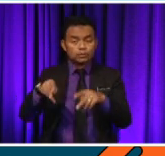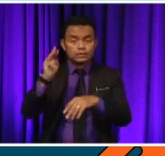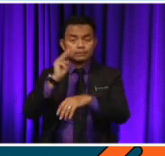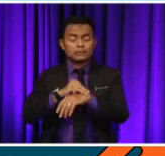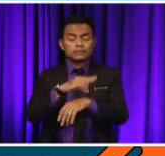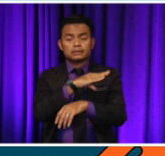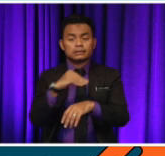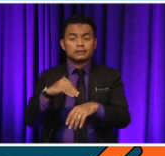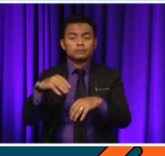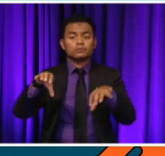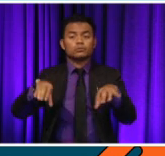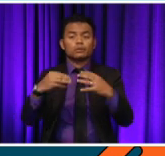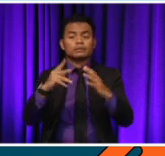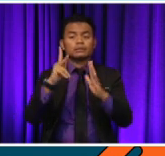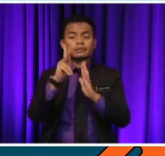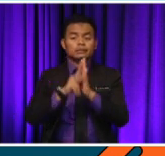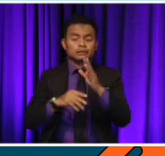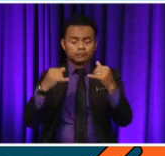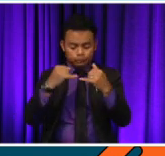keputusan jadi